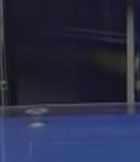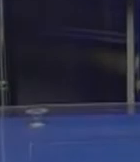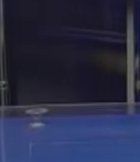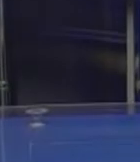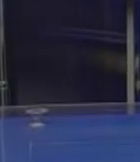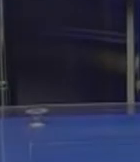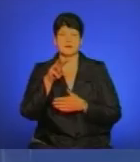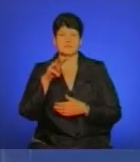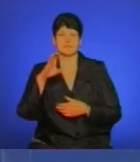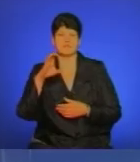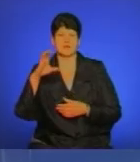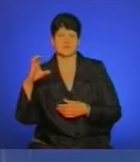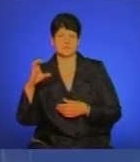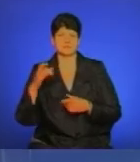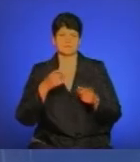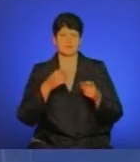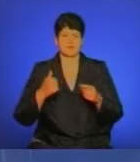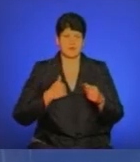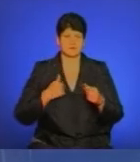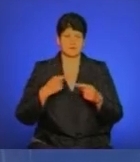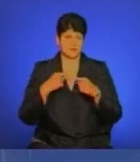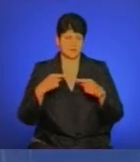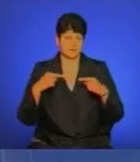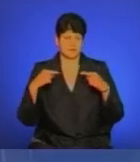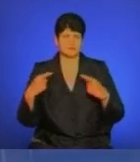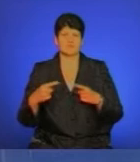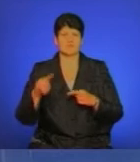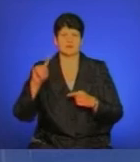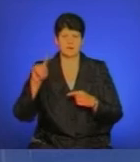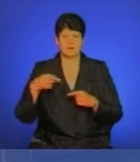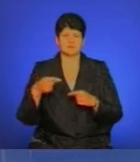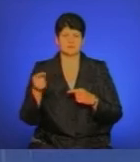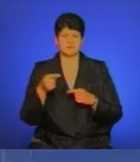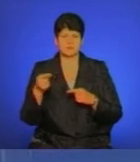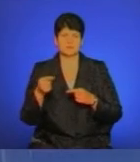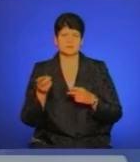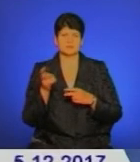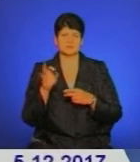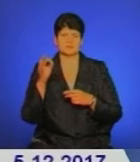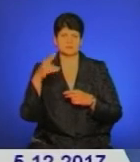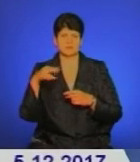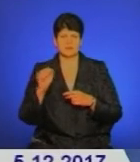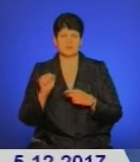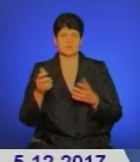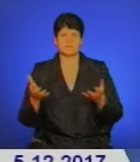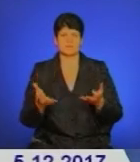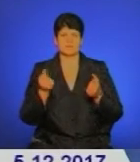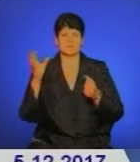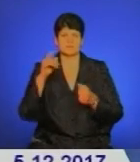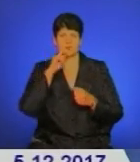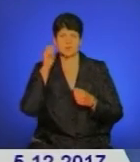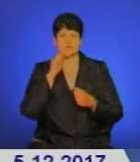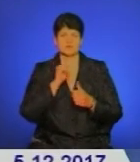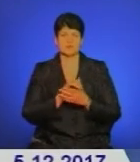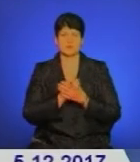Пенсіонери МВС, Збройних сил України та інших силових структур Тернопільщини прийшли в обласну державну адміністрацію, аби підтримати всеукраїнську